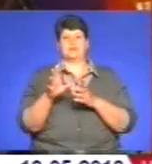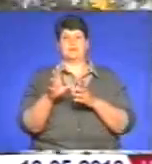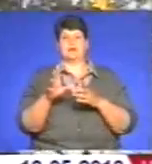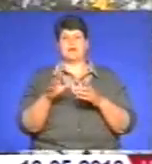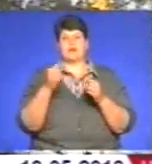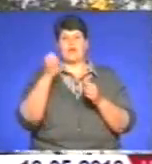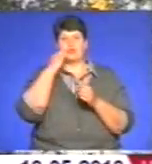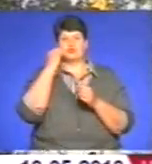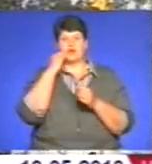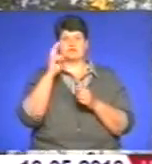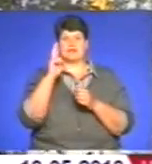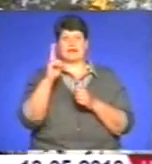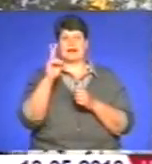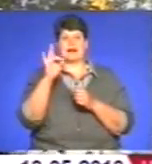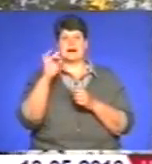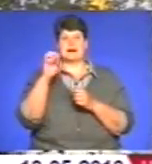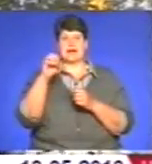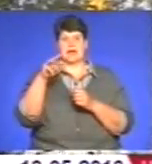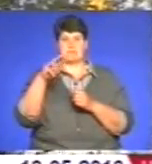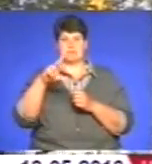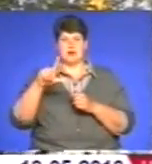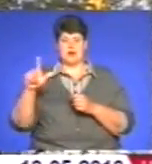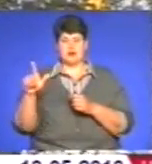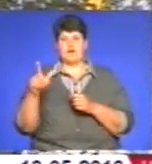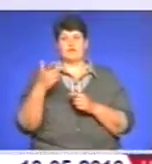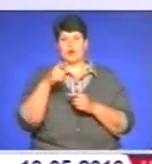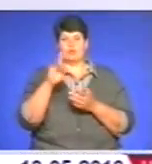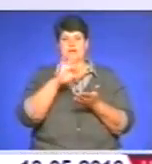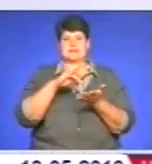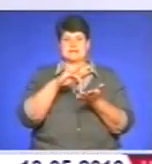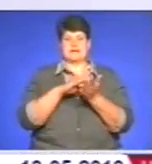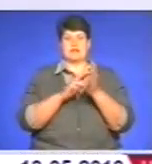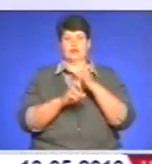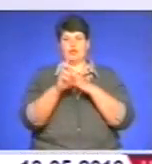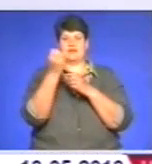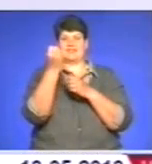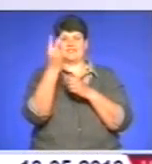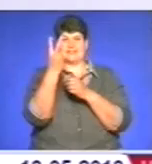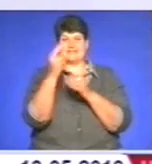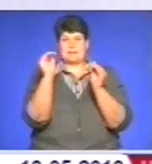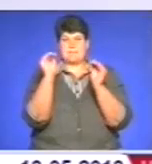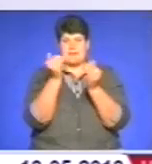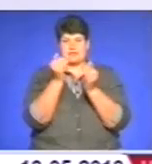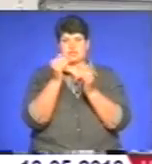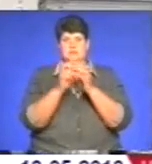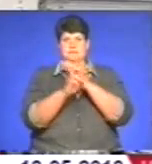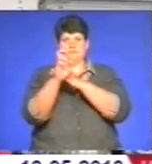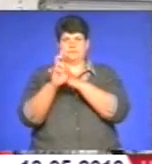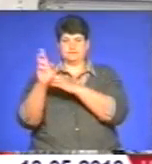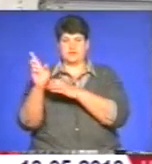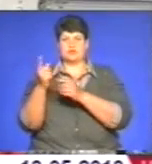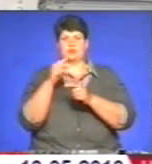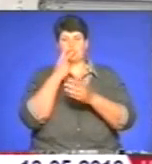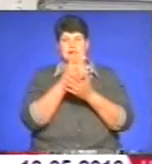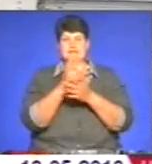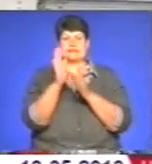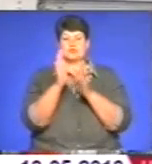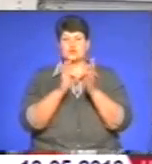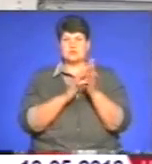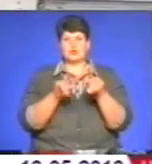Кремля. Згідно з канонами, у ньому один центральний купол і 12 менших, що символізують Ісуса і 12 апостолів.